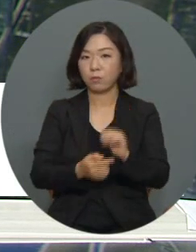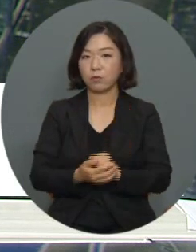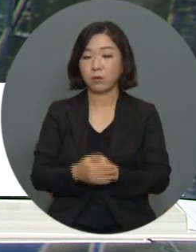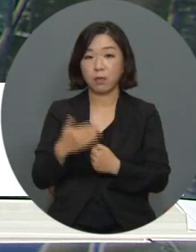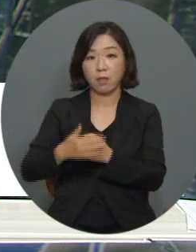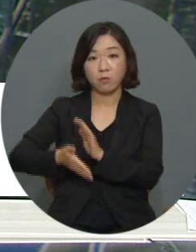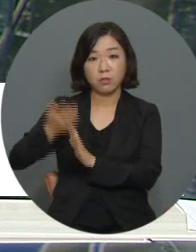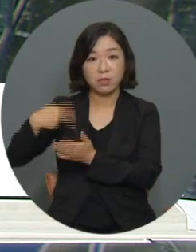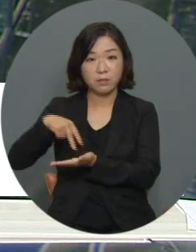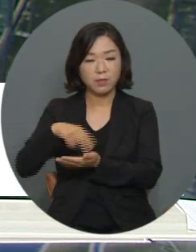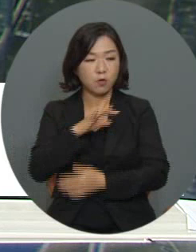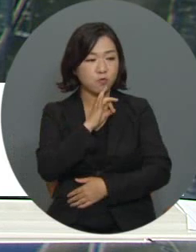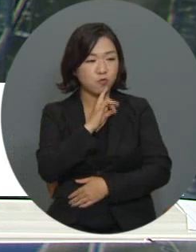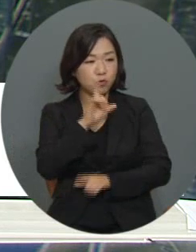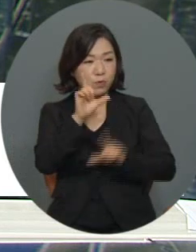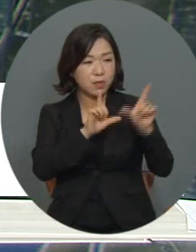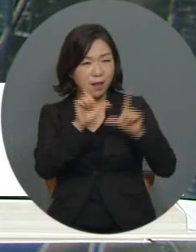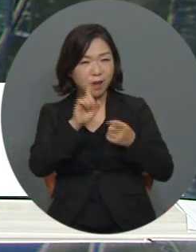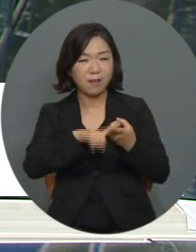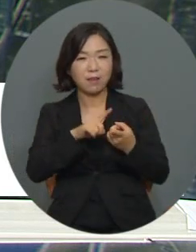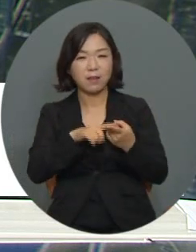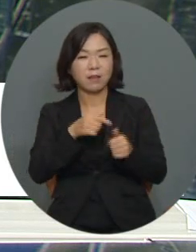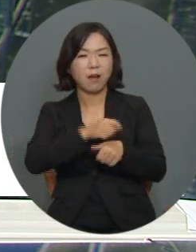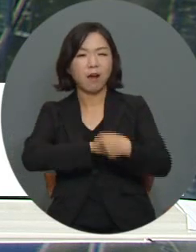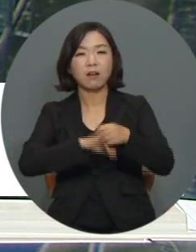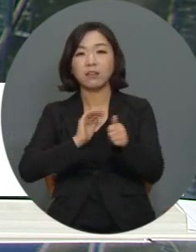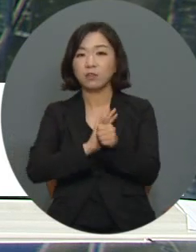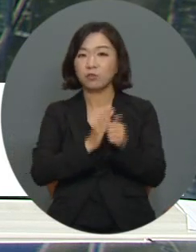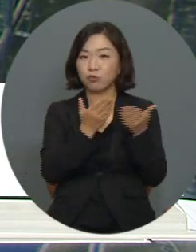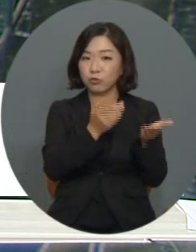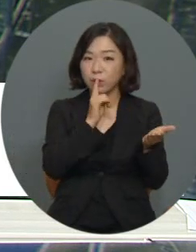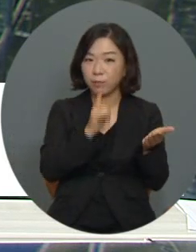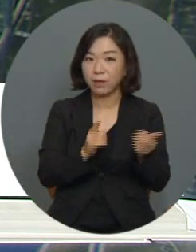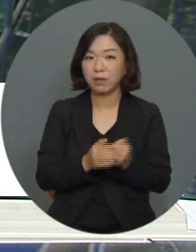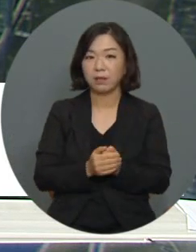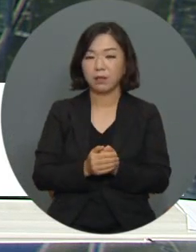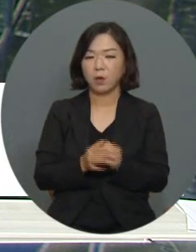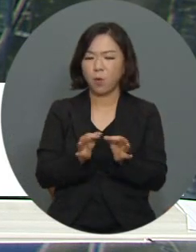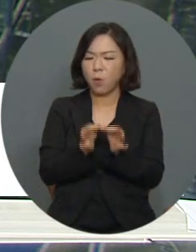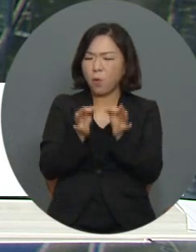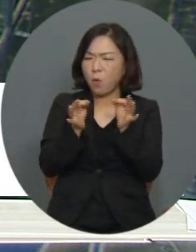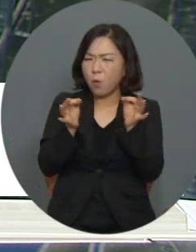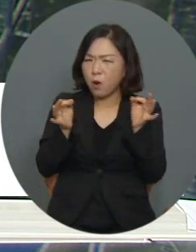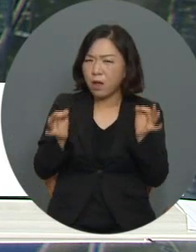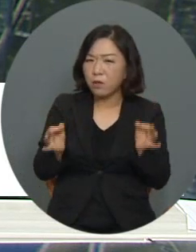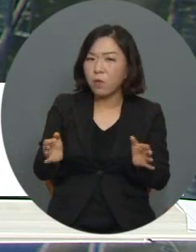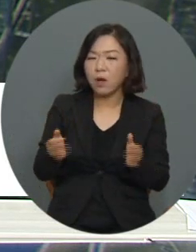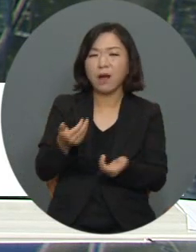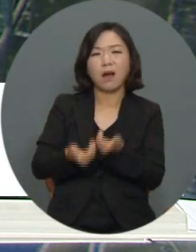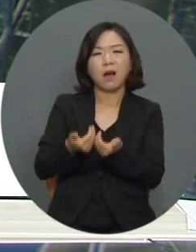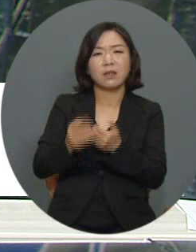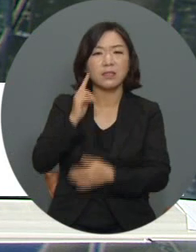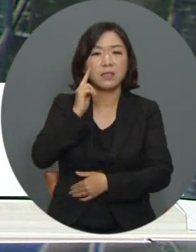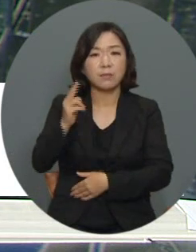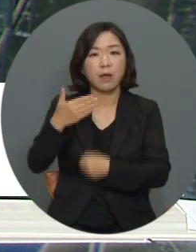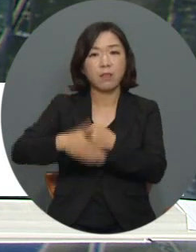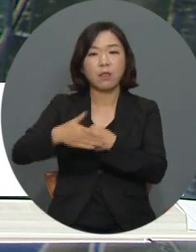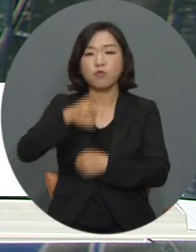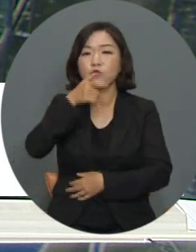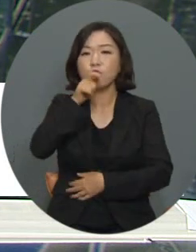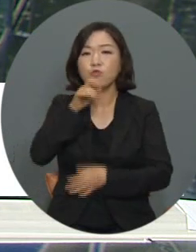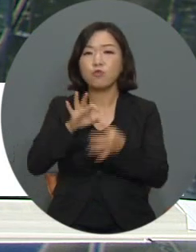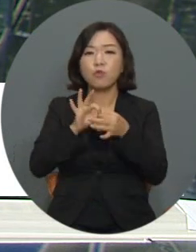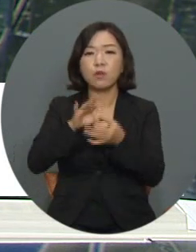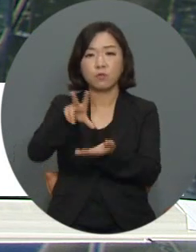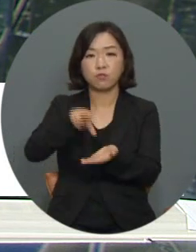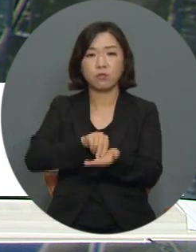이에 대구시는 구미에 현안을 적극 지원하겠다고 약속했는데 요 오랫동안 갈등을 겪은 대구 취수원 문제가 조만간 1